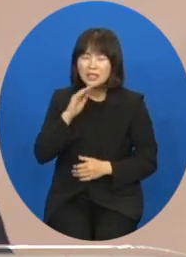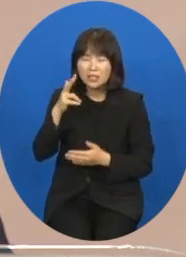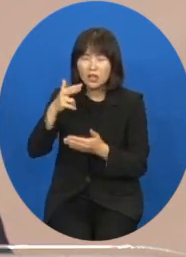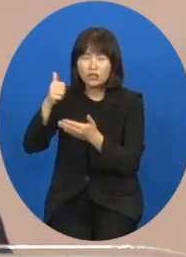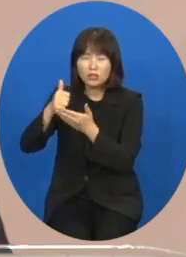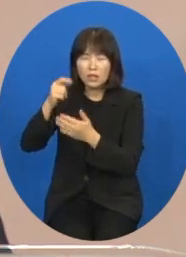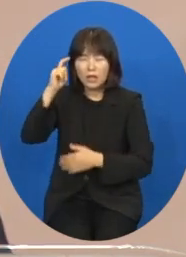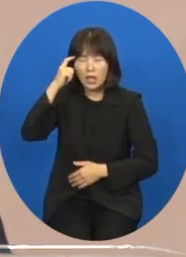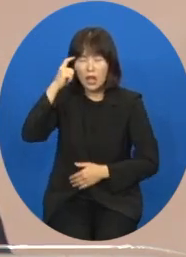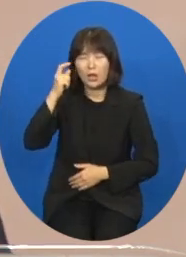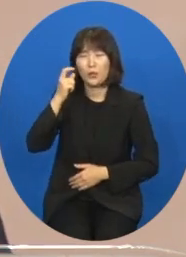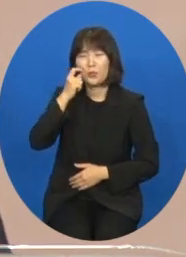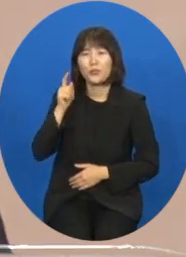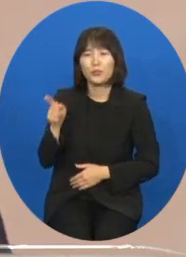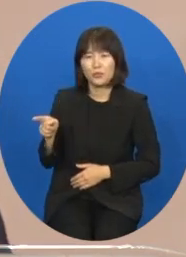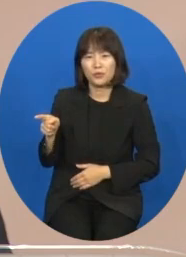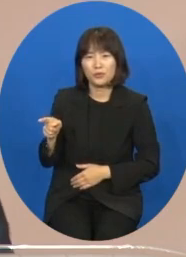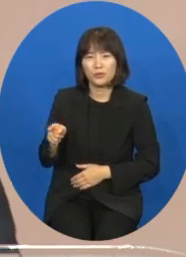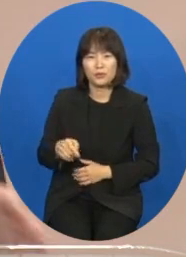의식하지 않으시더라.